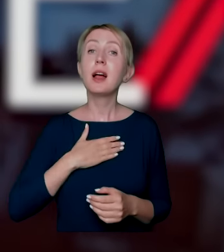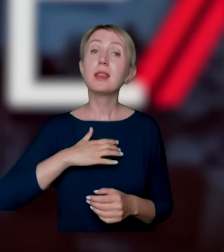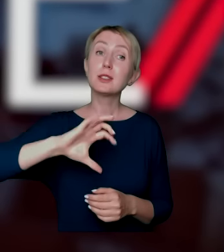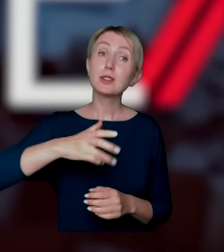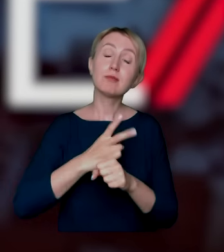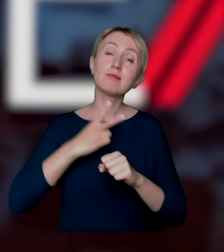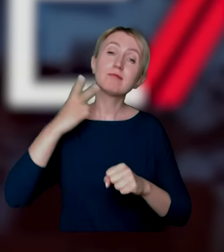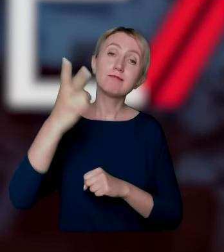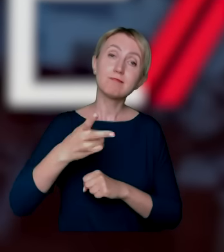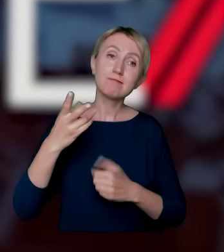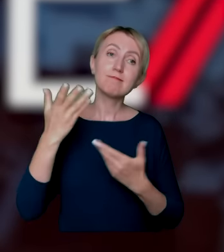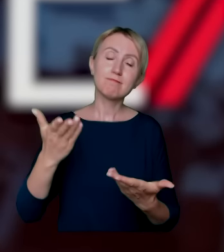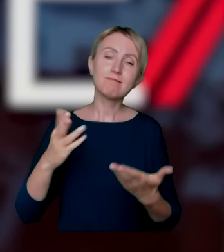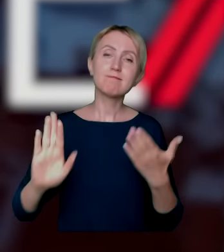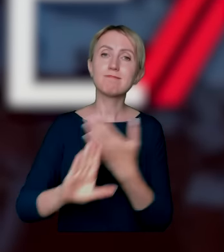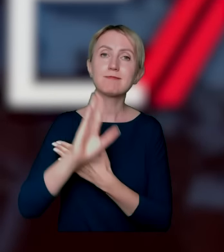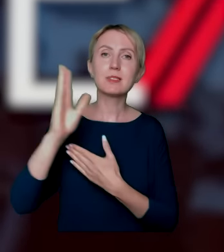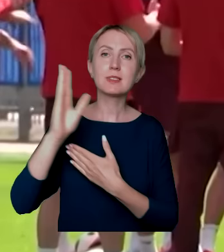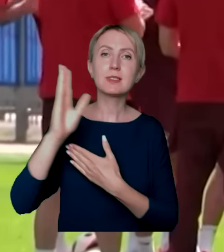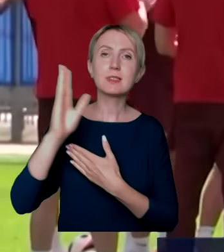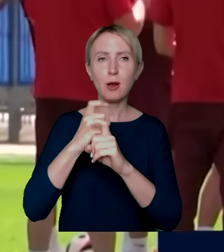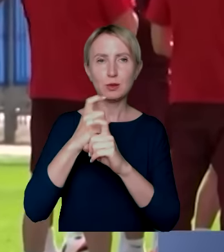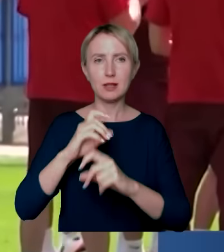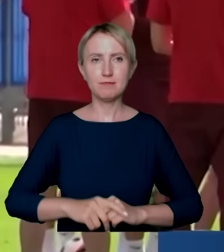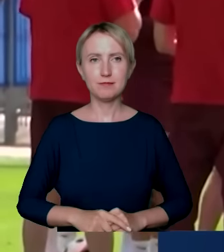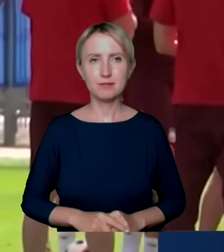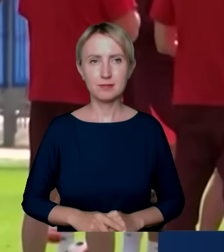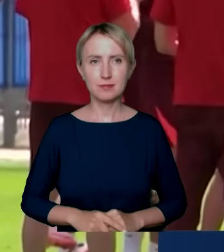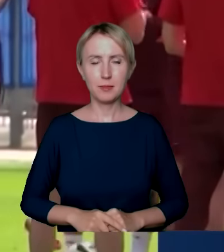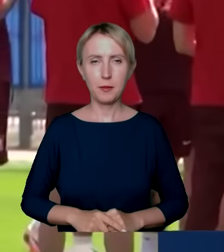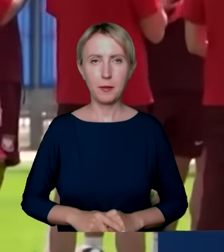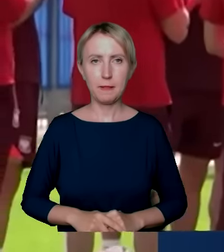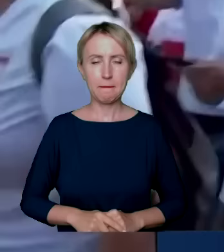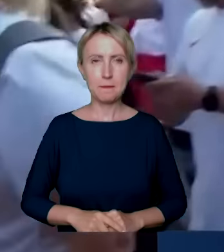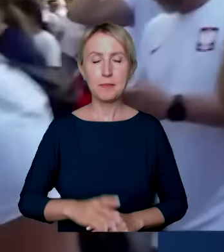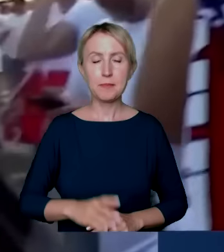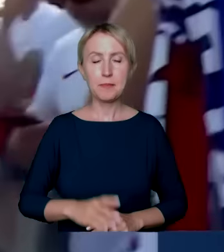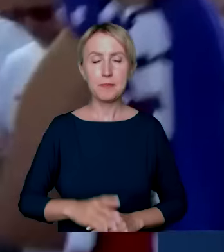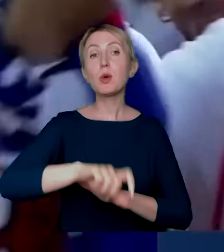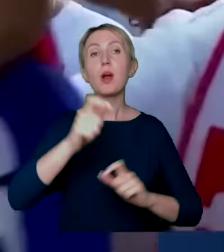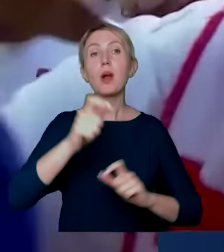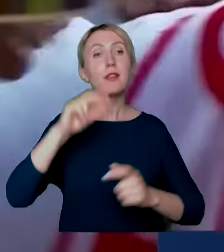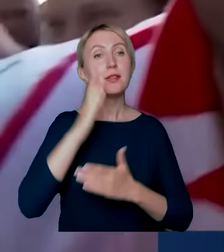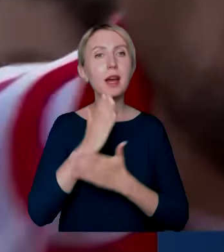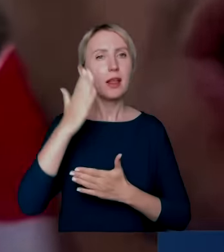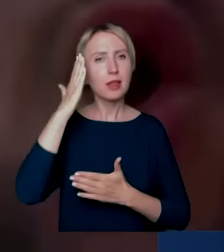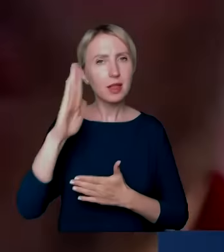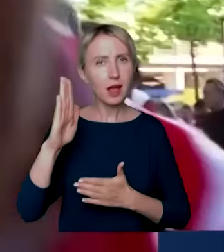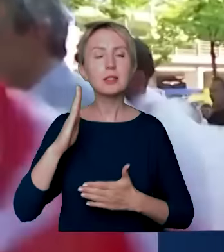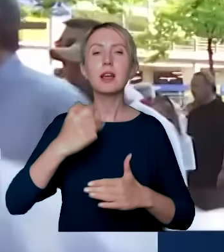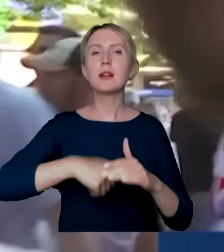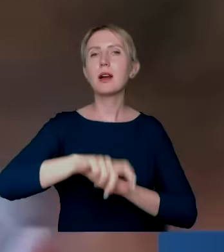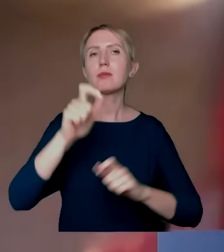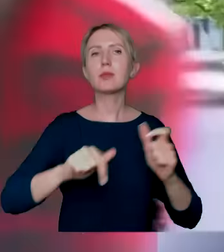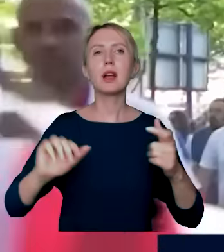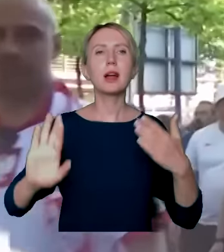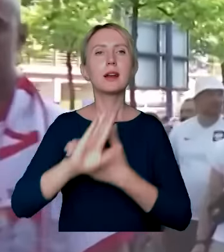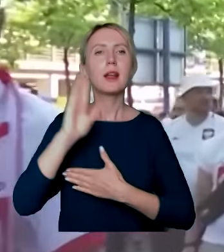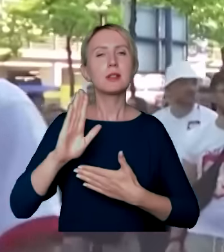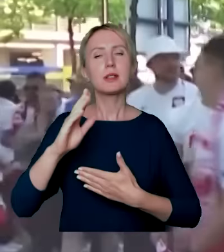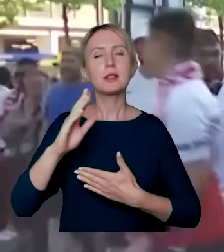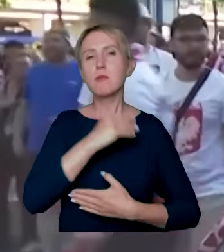koń, czyli reprezentacja Austrii. Mobilizacja u piłkarzy, wiara i nadzieja wśród kibiców. Reprezentacja Polski chciała godnie zakończyć